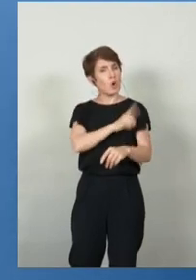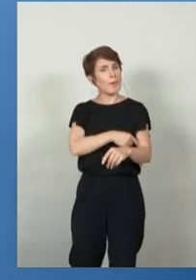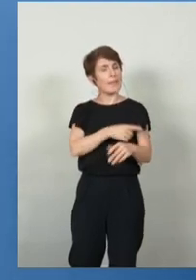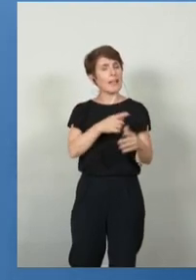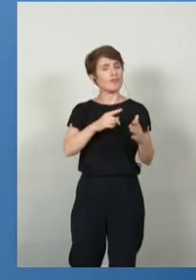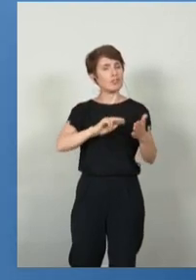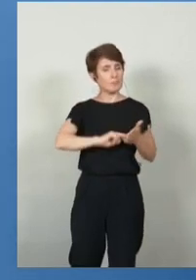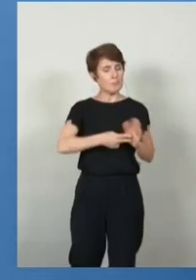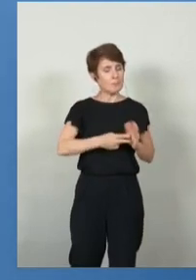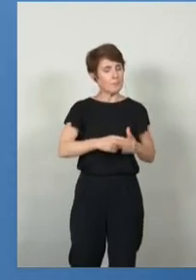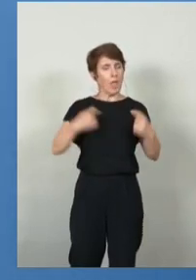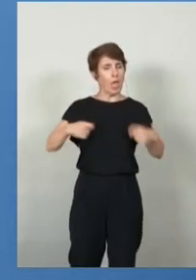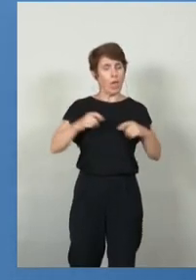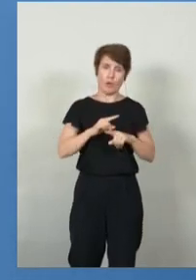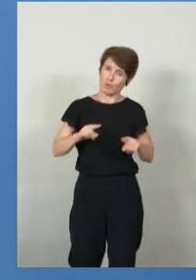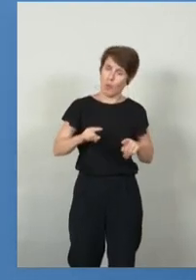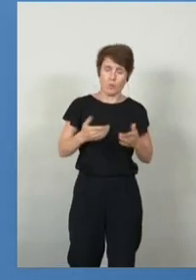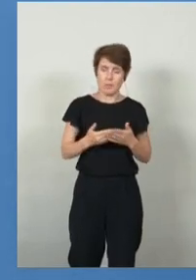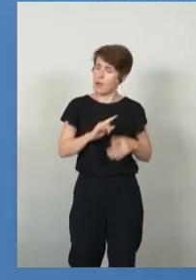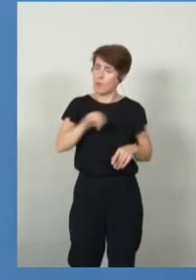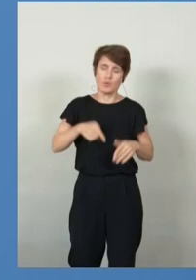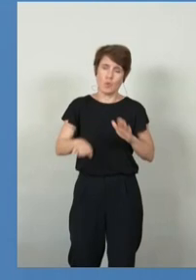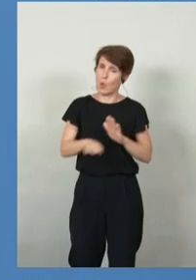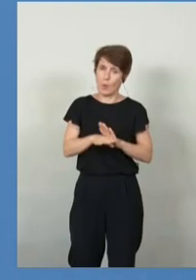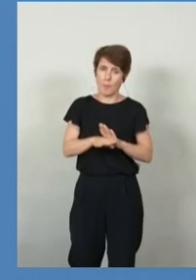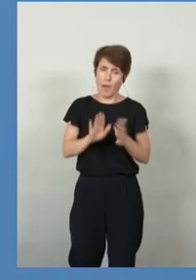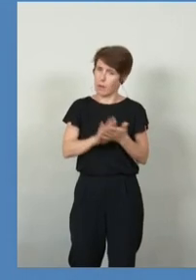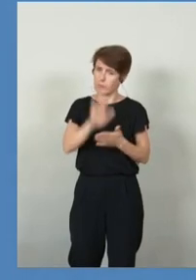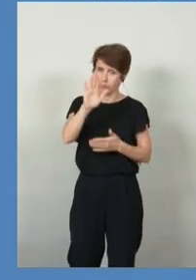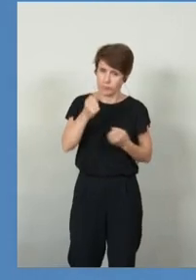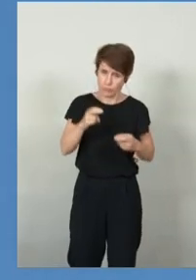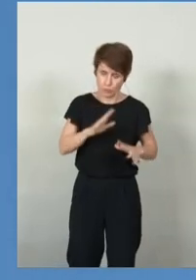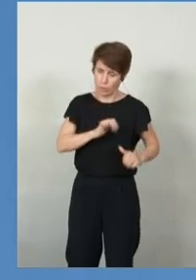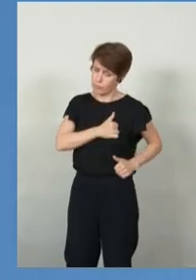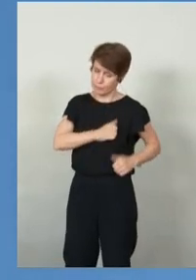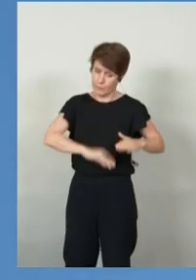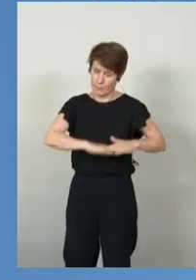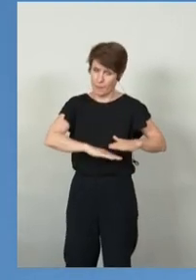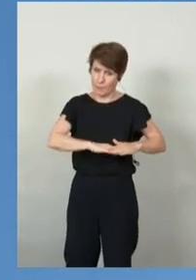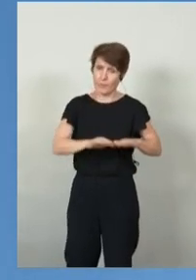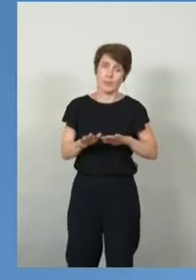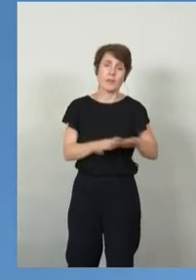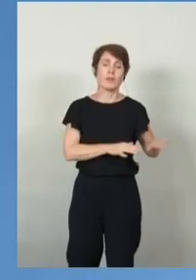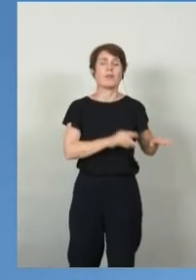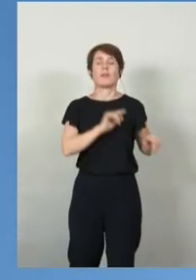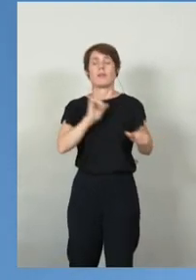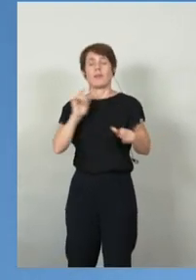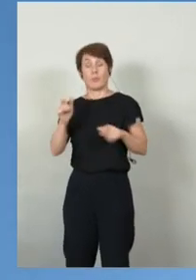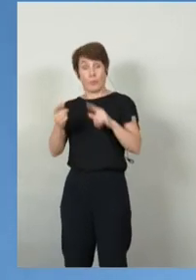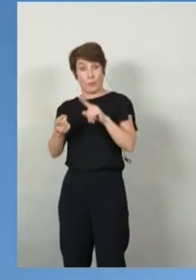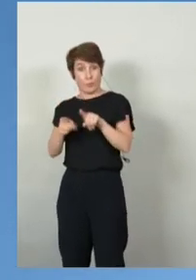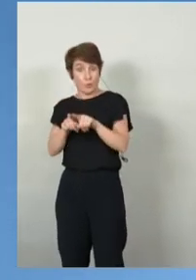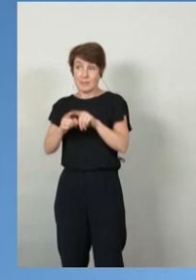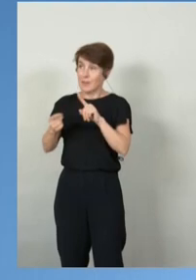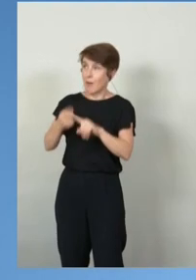le l'engagement que nous avions pris dès le départ s'appuyer aussi sur l'événementiel comme un moyen pour sensibiliser et